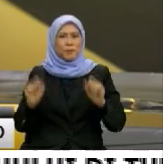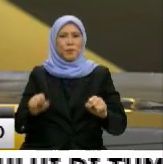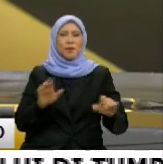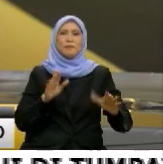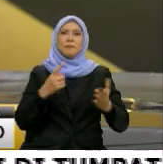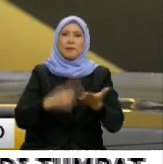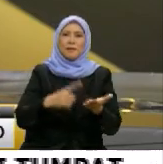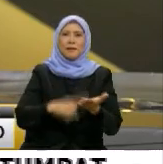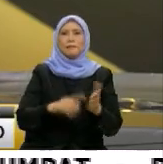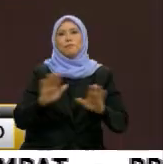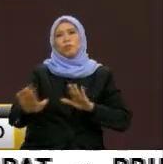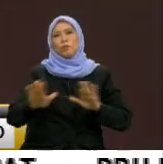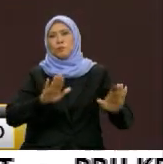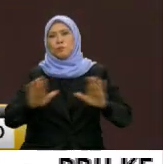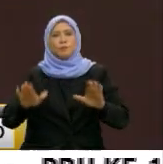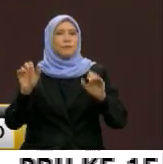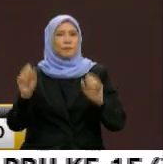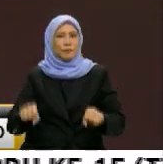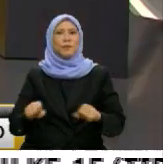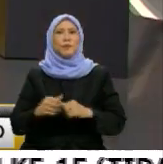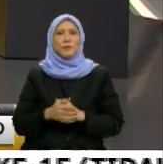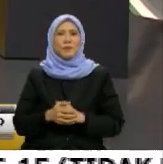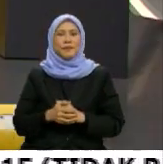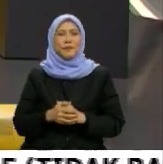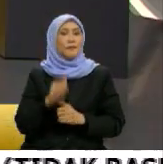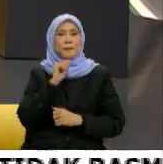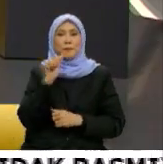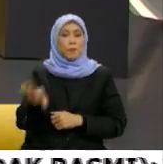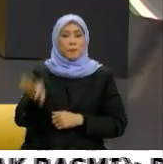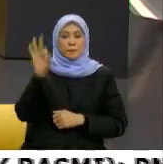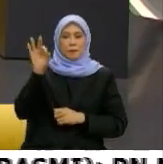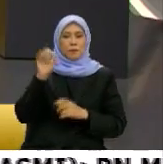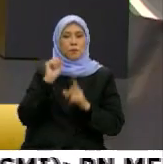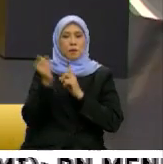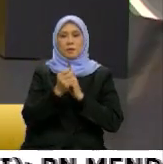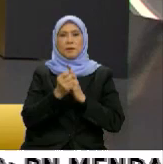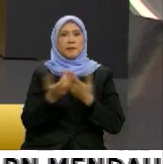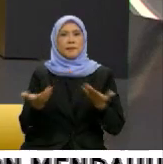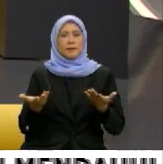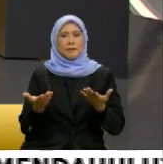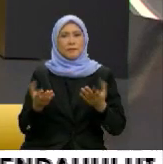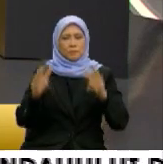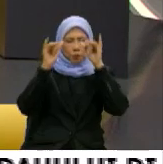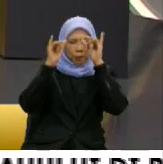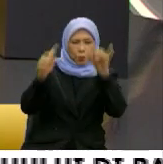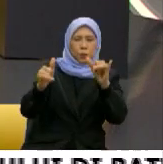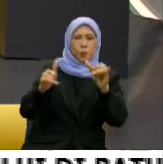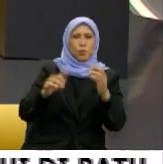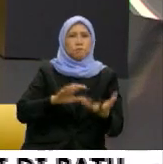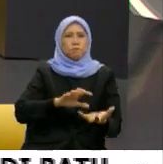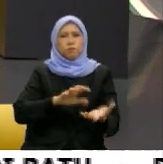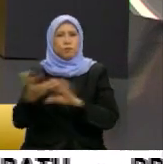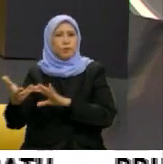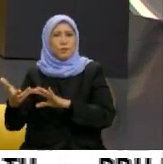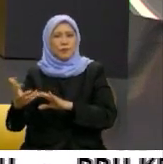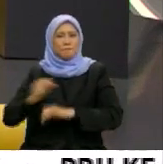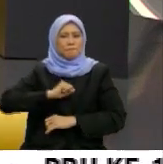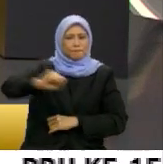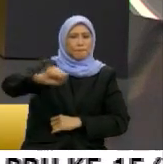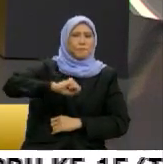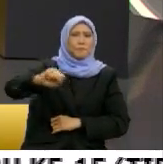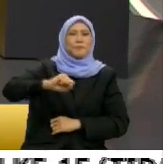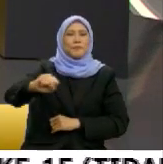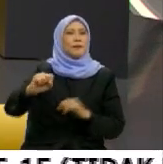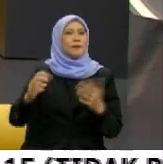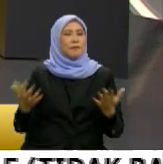Mereka boleh berbincang, berunding dan tidak akan memilih keadaan yang ganas, memberontak,